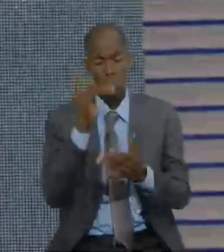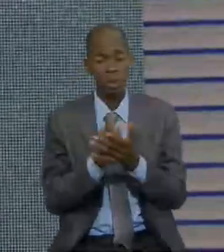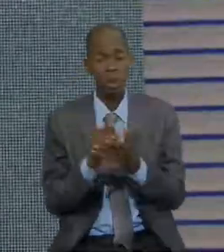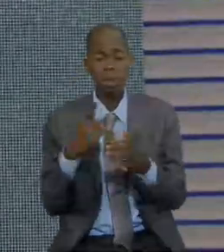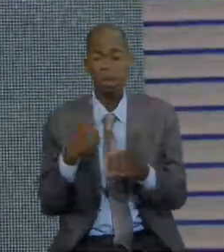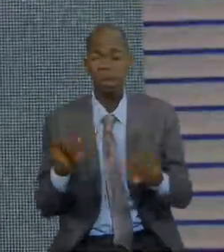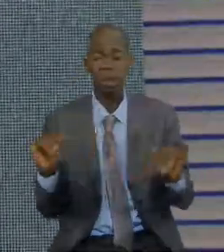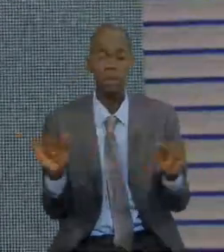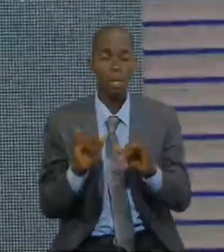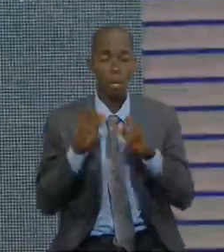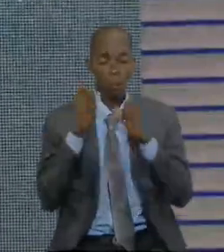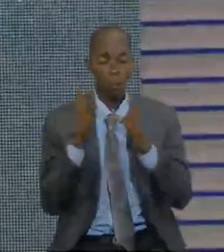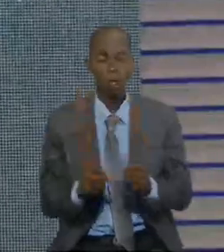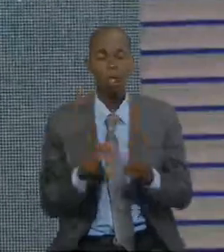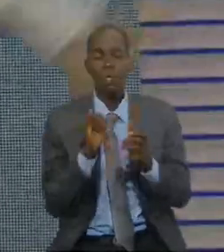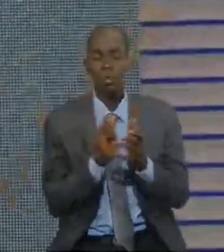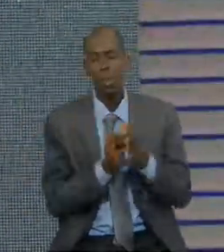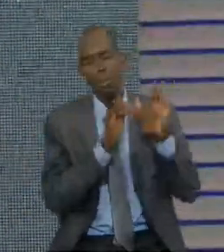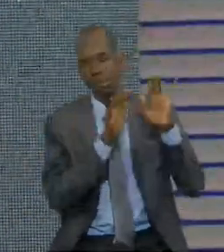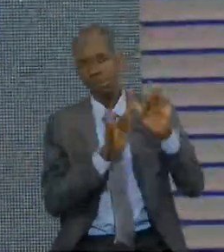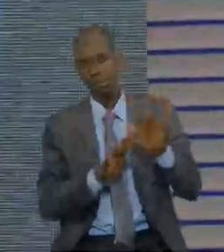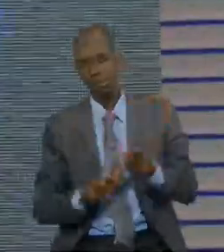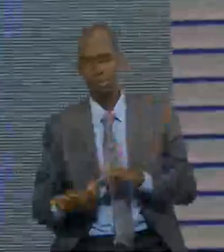et nous savons